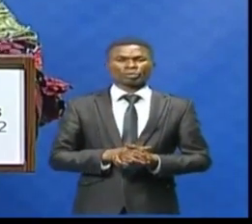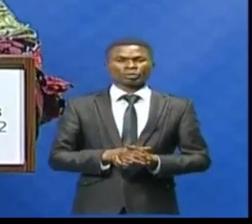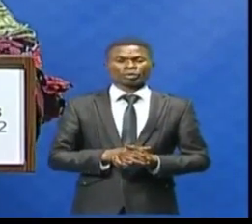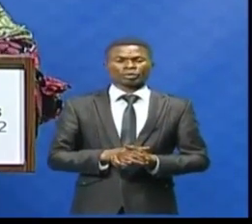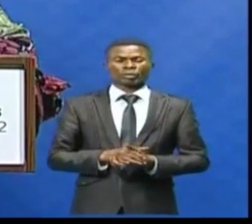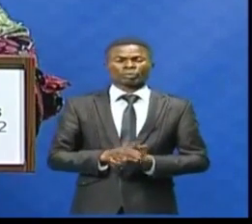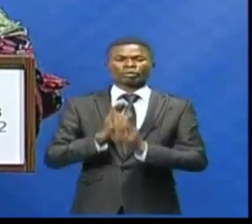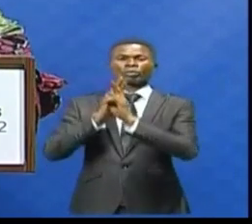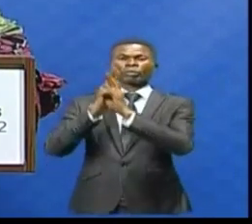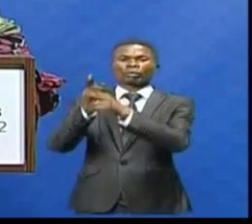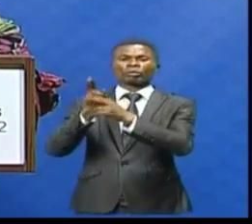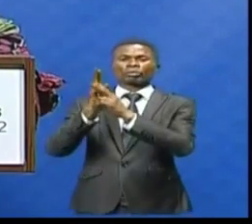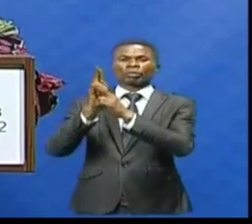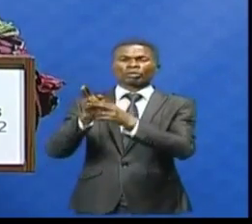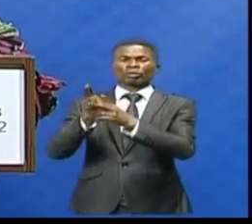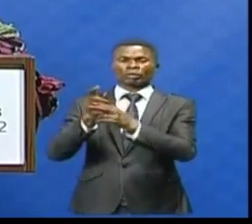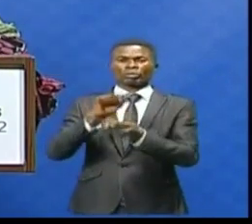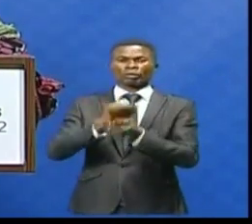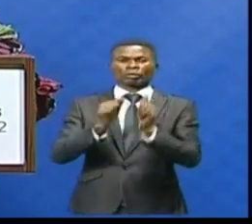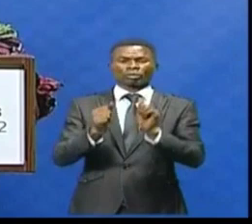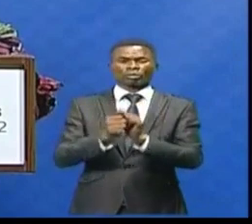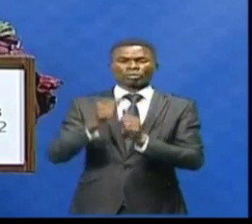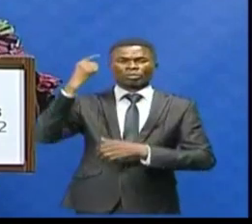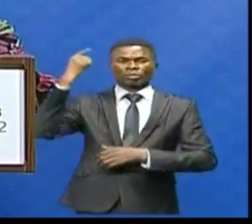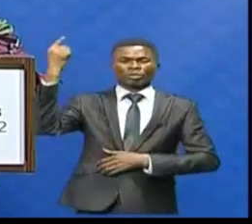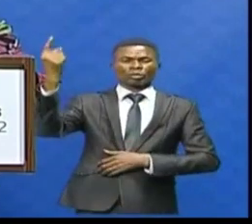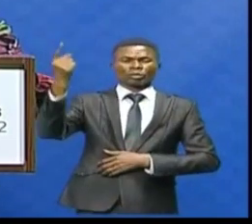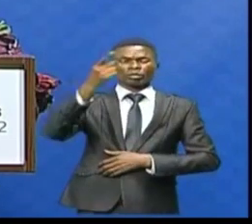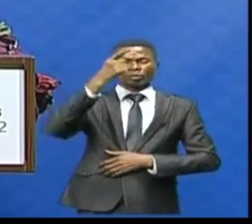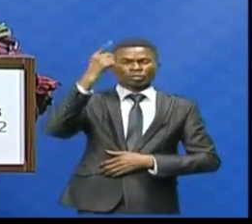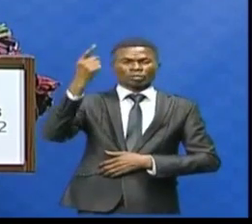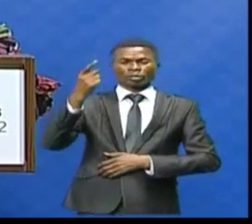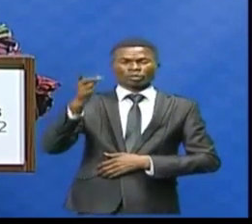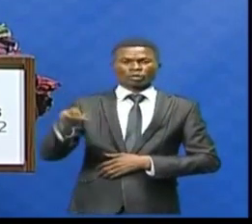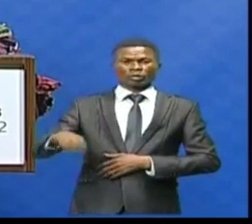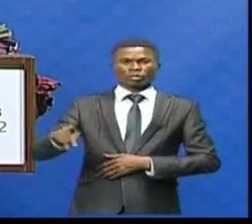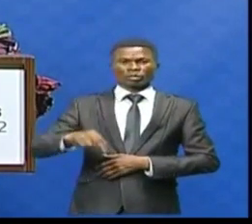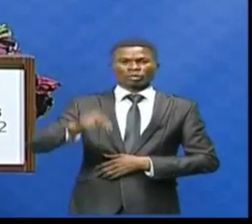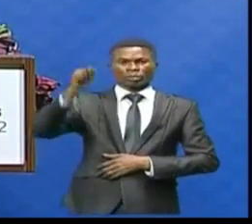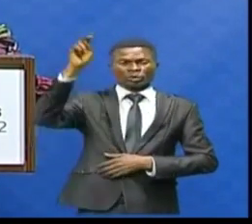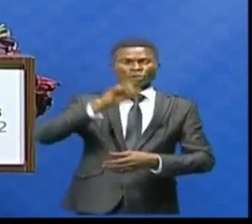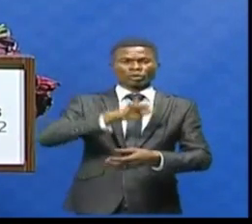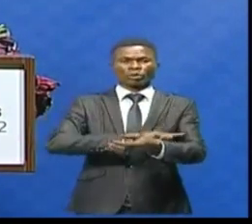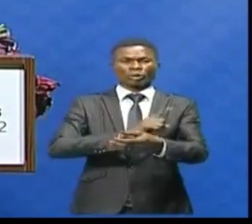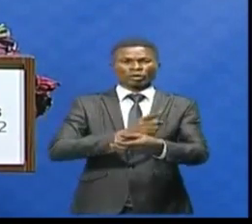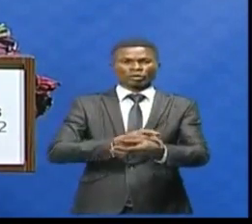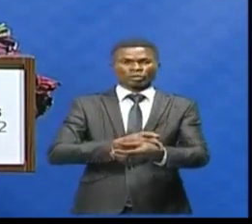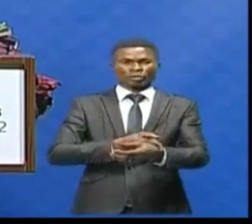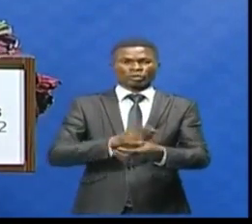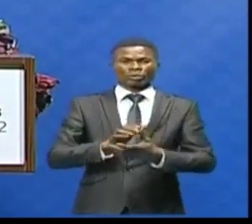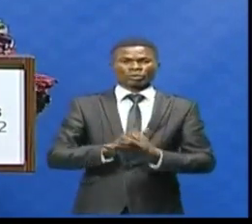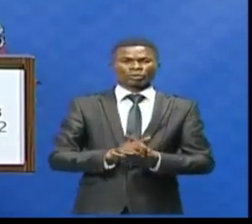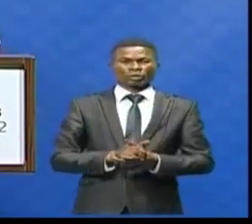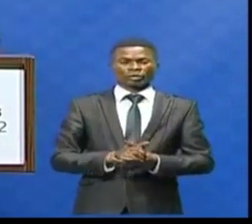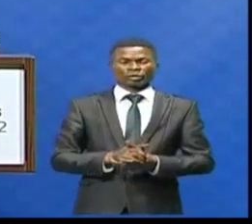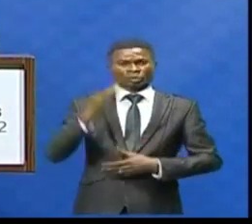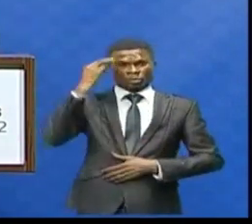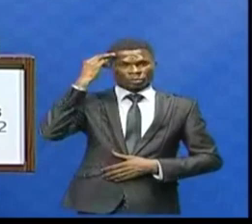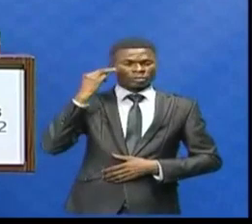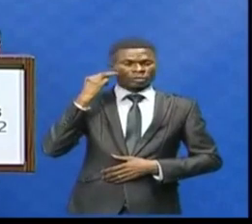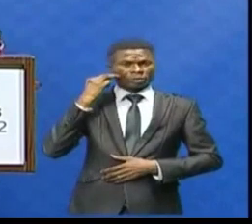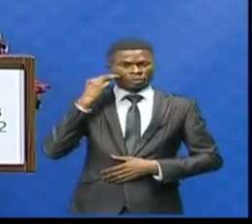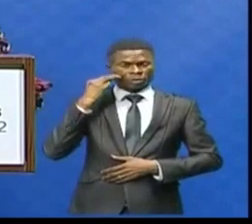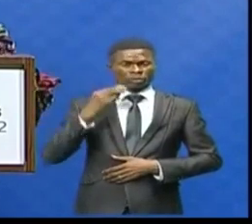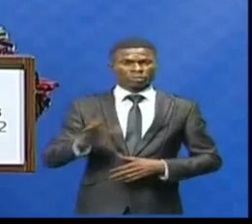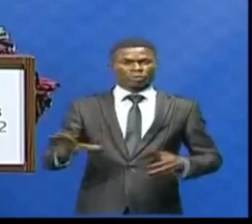rapport sur la situation humanitaire dans la province du Nord qui vous le ministre de